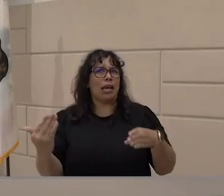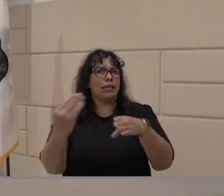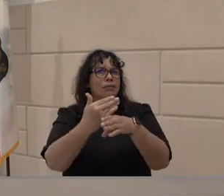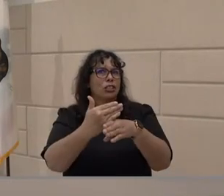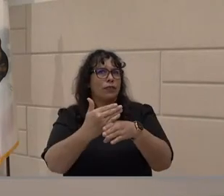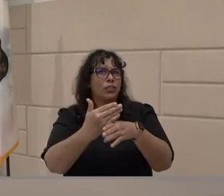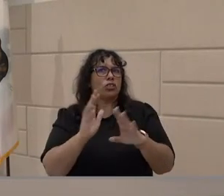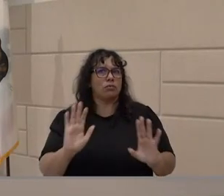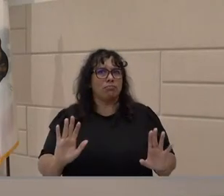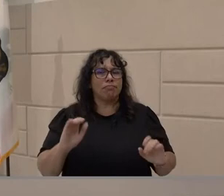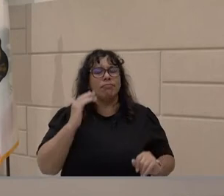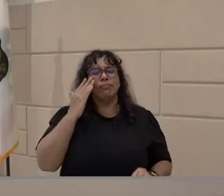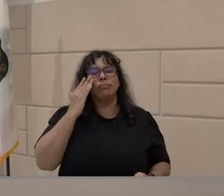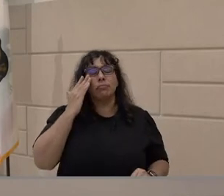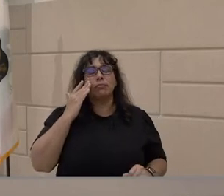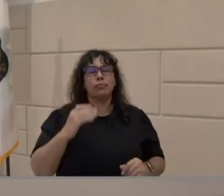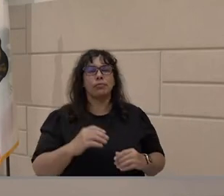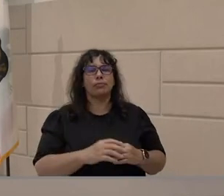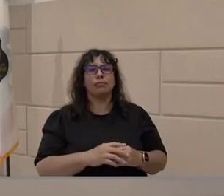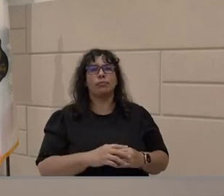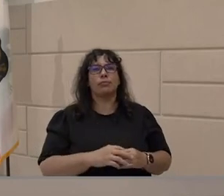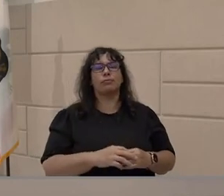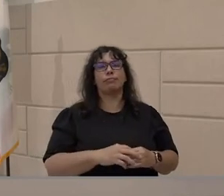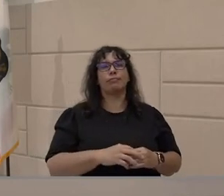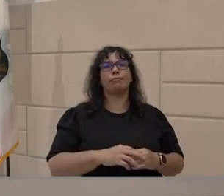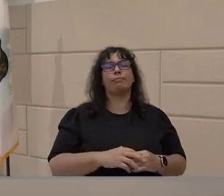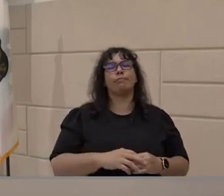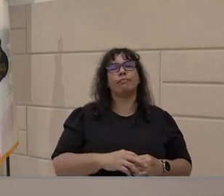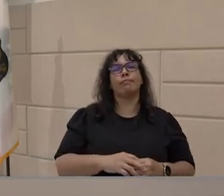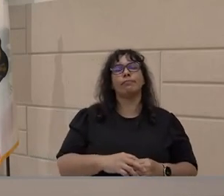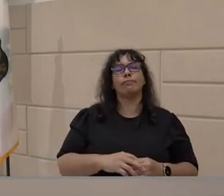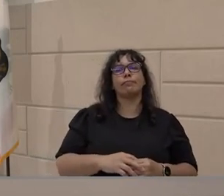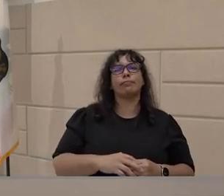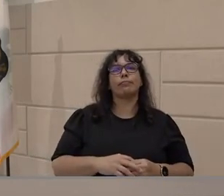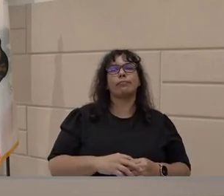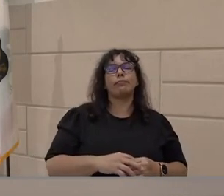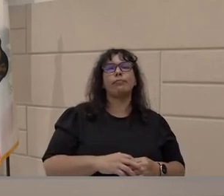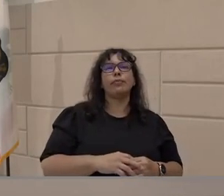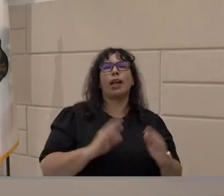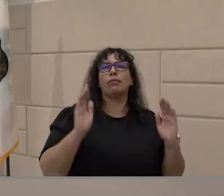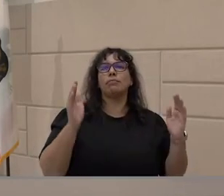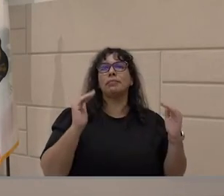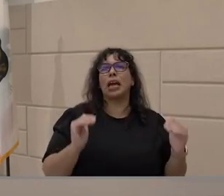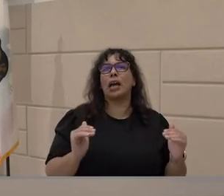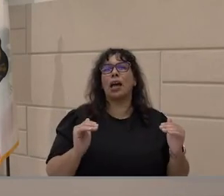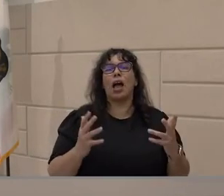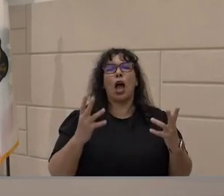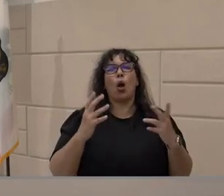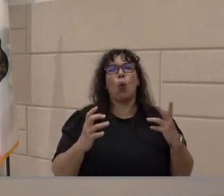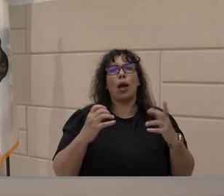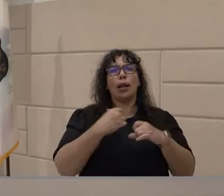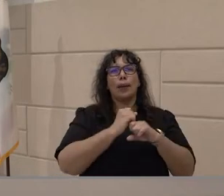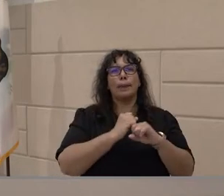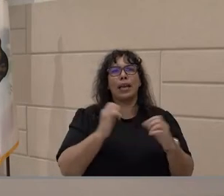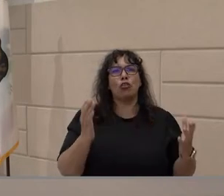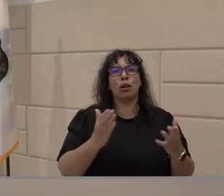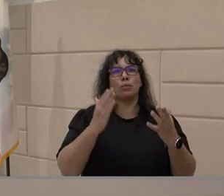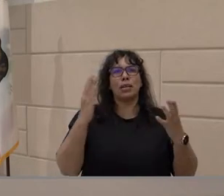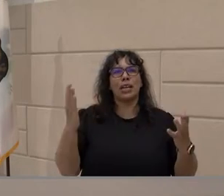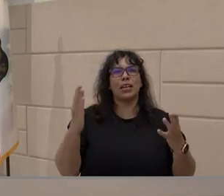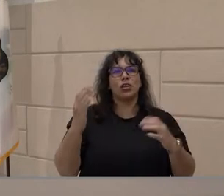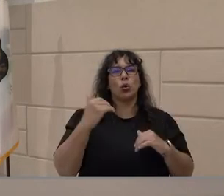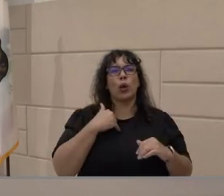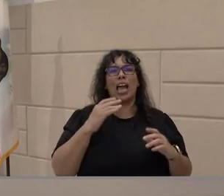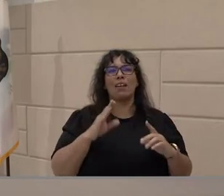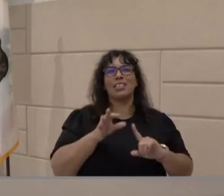โดยฉะนั้นคือถ้าสมรงจำตัดตัวดำนังได้ในพญาจูนเชี่ยบรรทบบรรทบเตอร์ตีปีขยมจังพระดอล